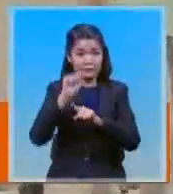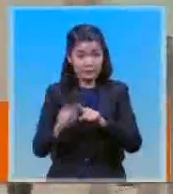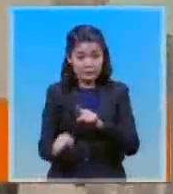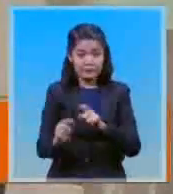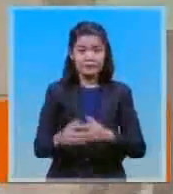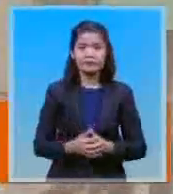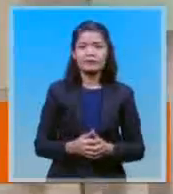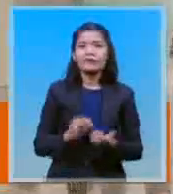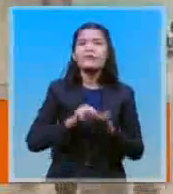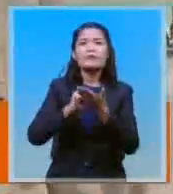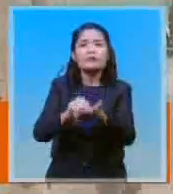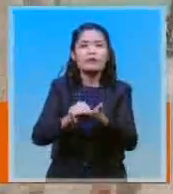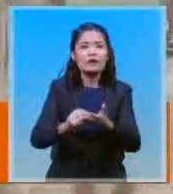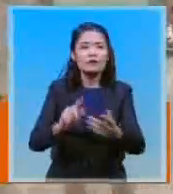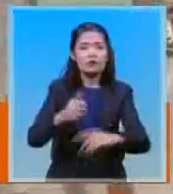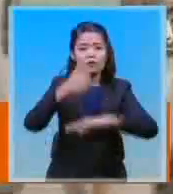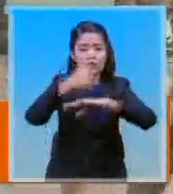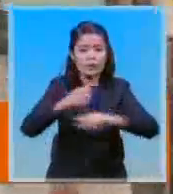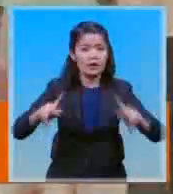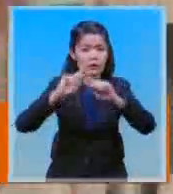เสนอครับอ่ะ